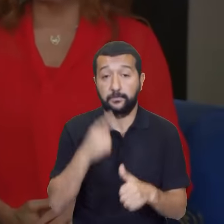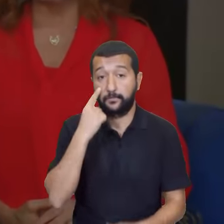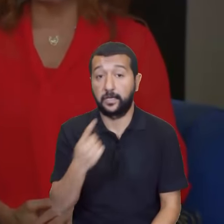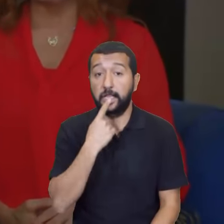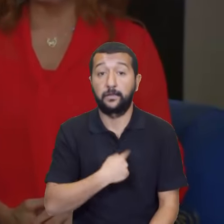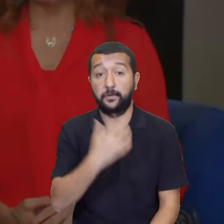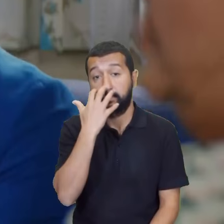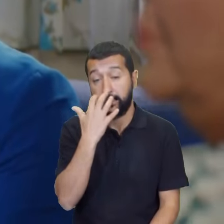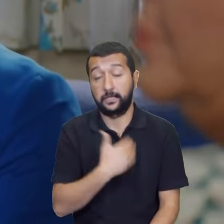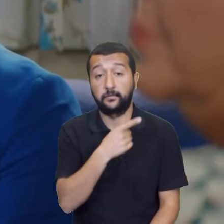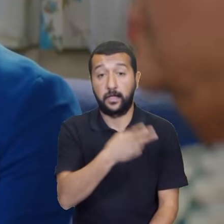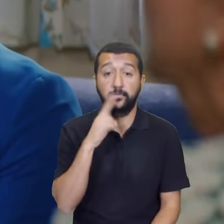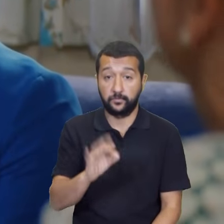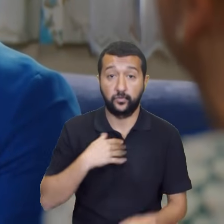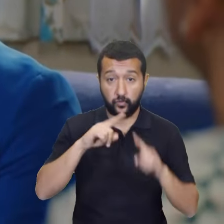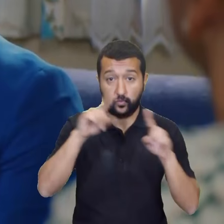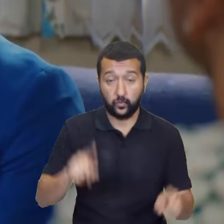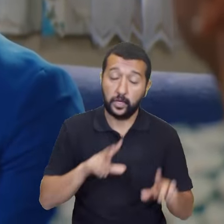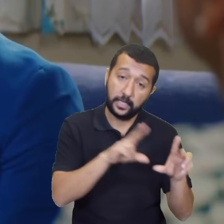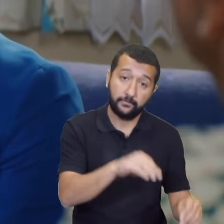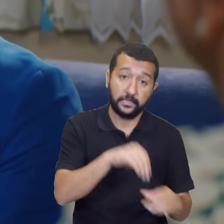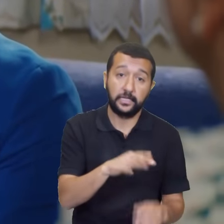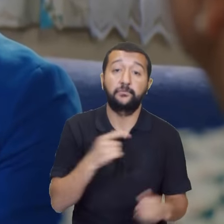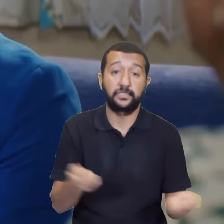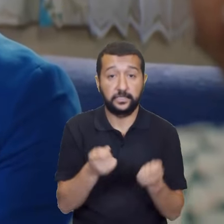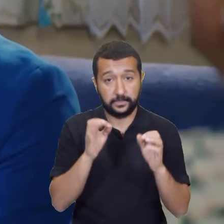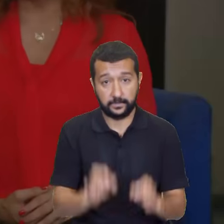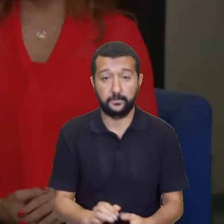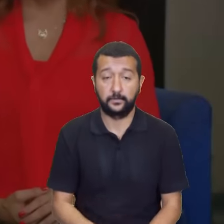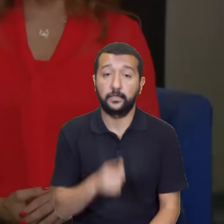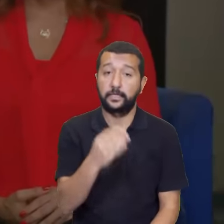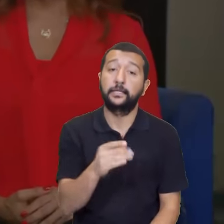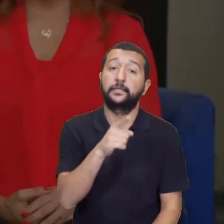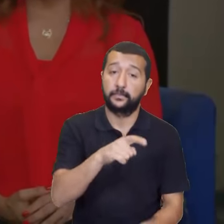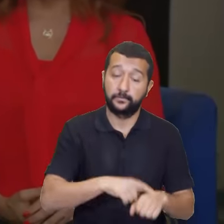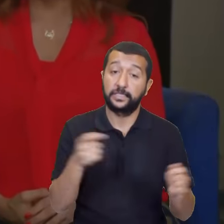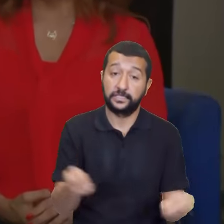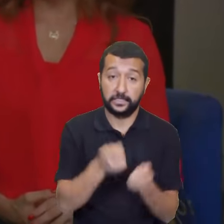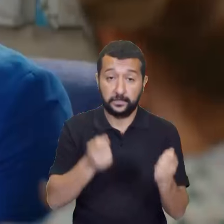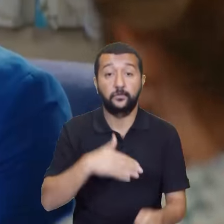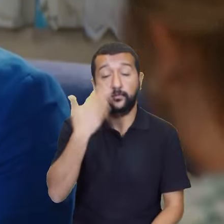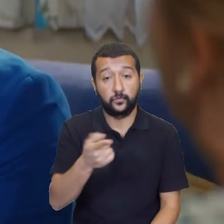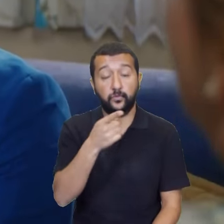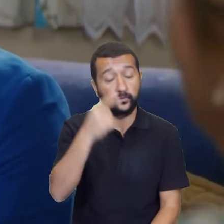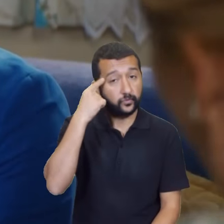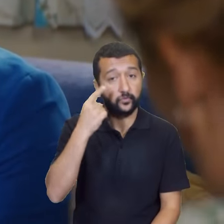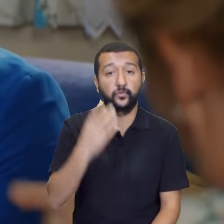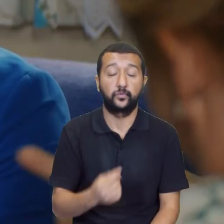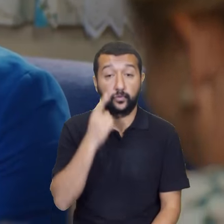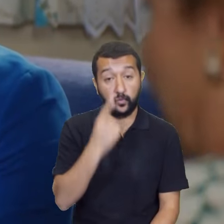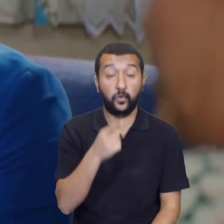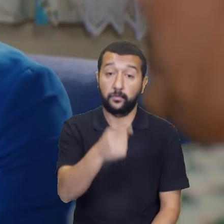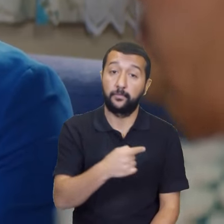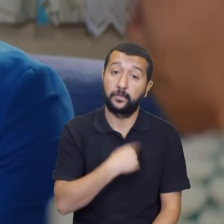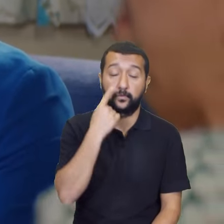bakarım demeni beklerdim. Abla, biz de dükkanı yatmak için almadık. Çalışacağız herhalde. İyi, tamam. Çalış. Ondan sonra düşünürüz.